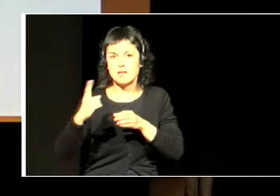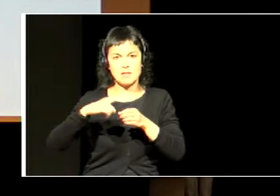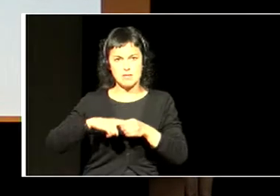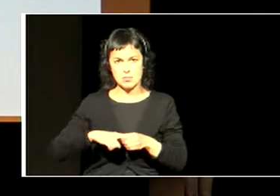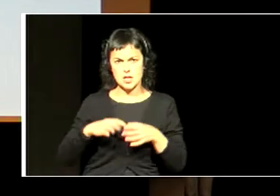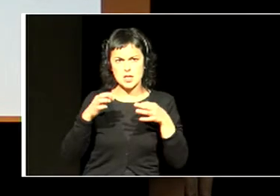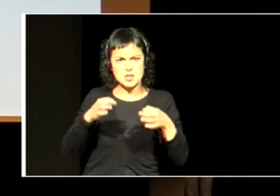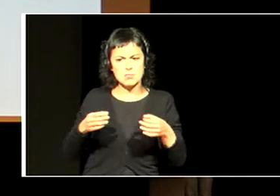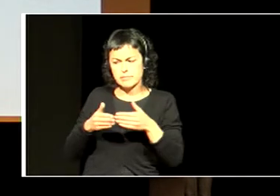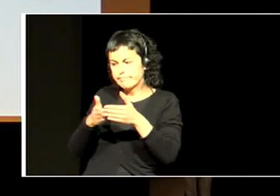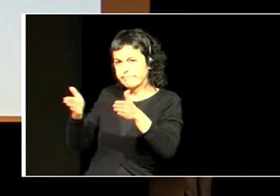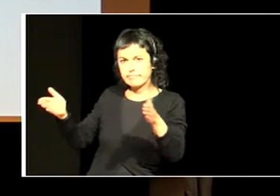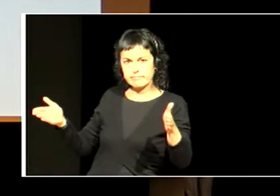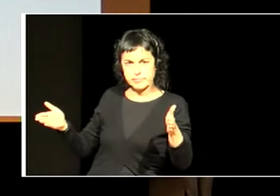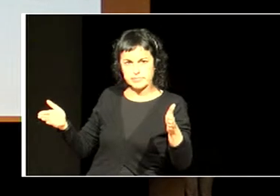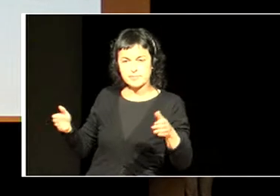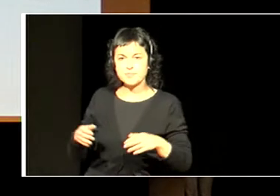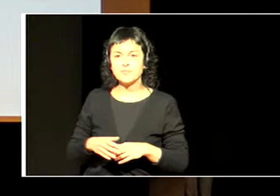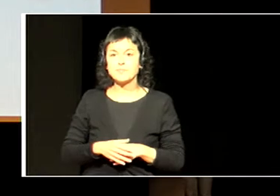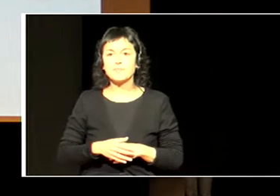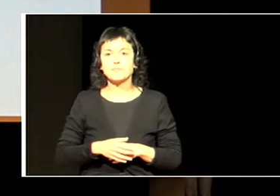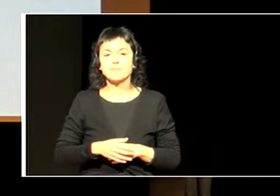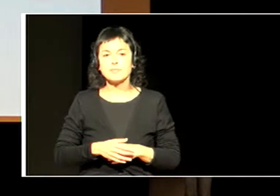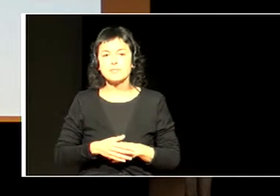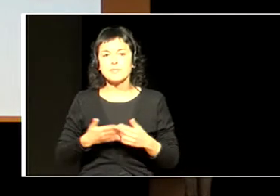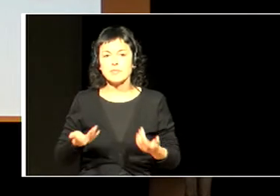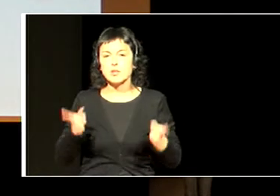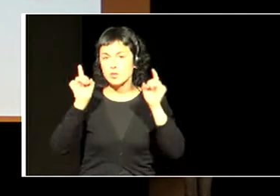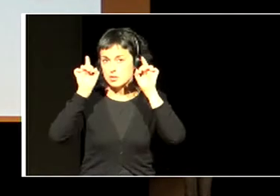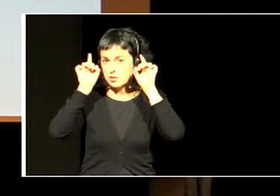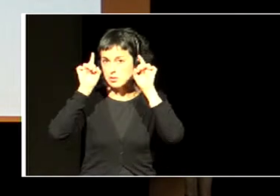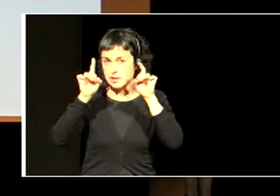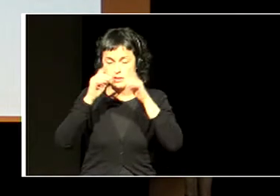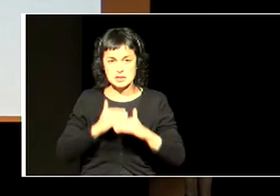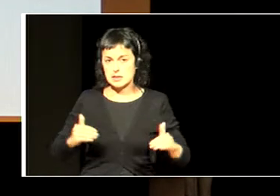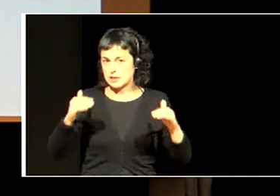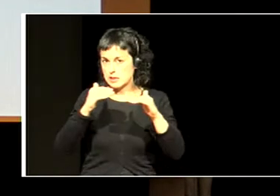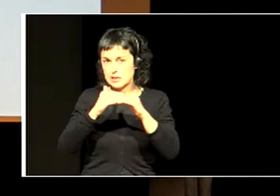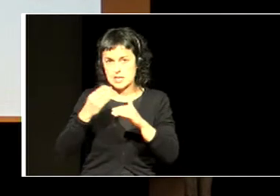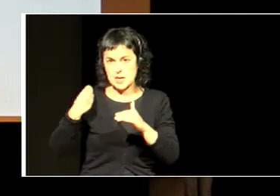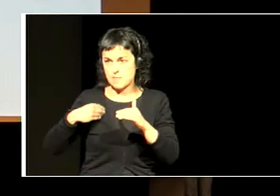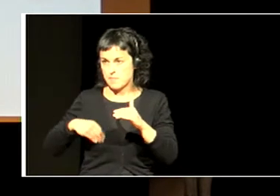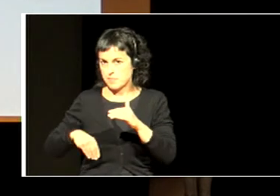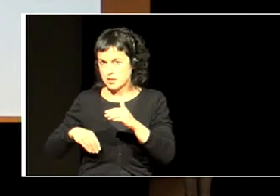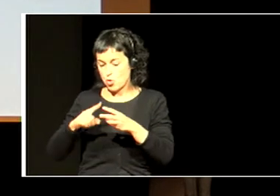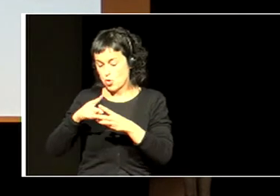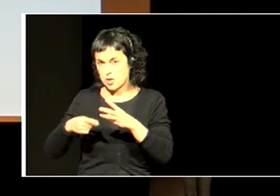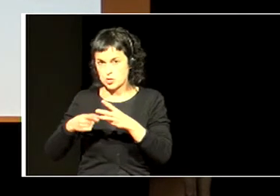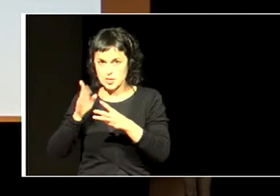lankidetza egiteko. Orduan, ezkidetza ditu hori, foko berbera. Edo zin plana, gure ikastetxean dauka hiru foko horiek.